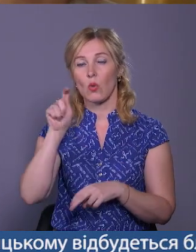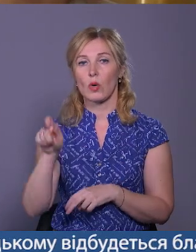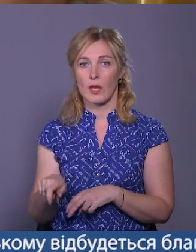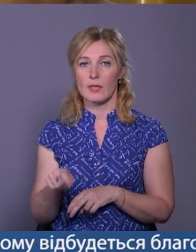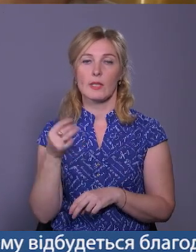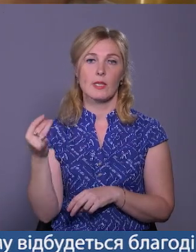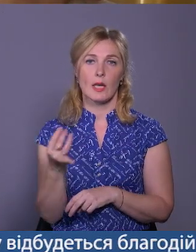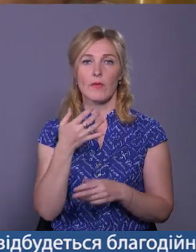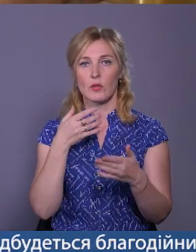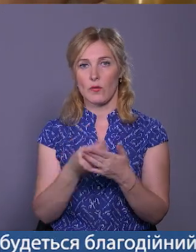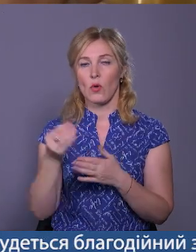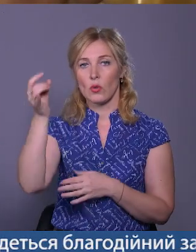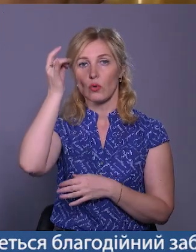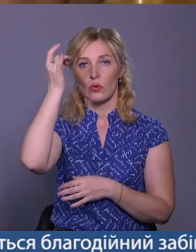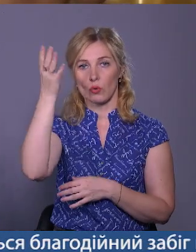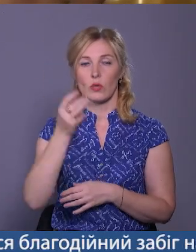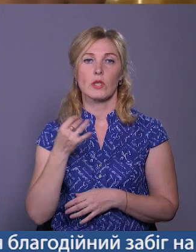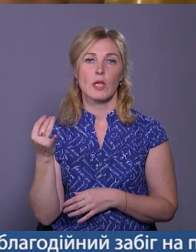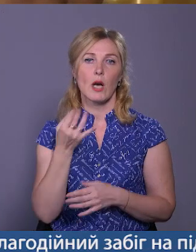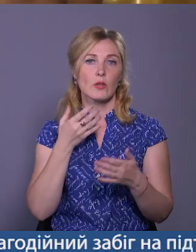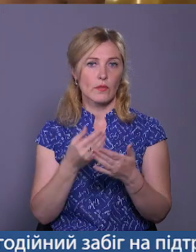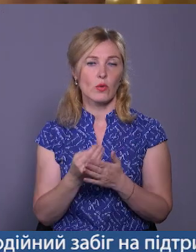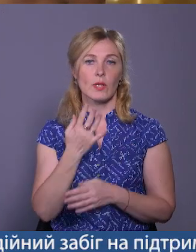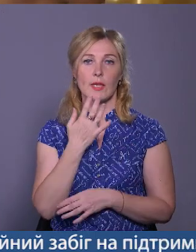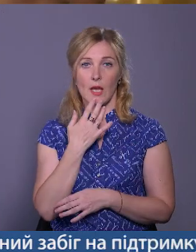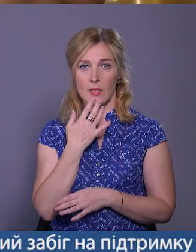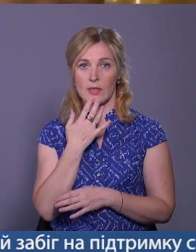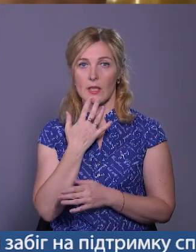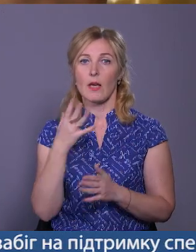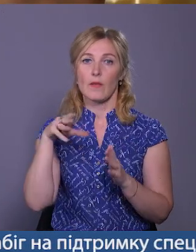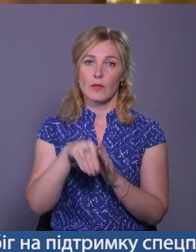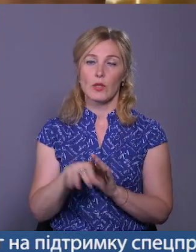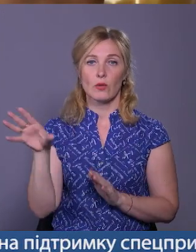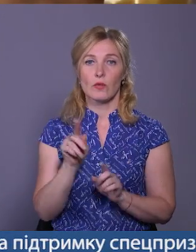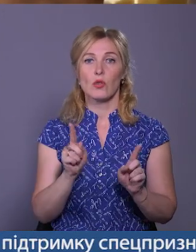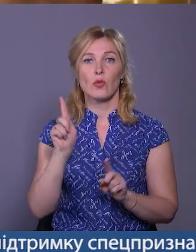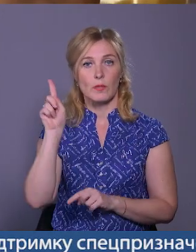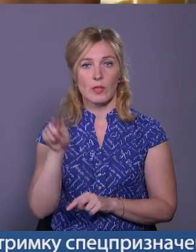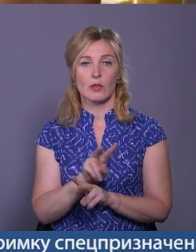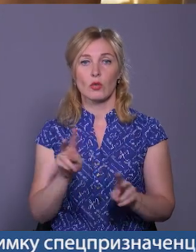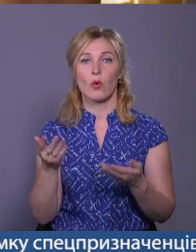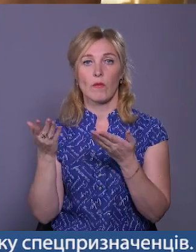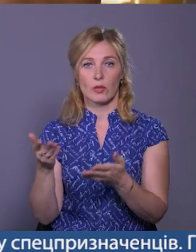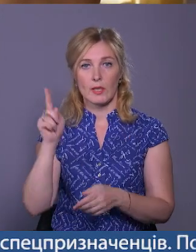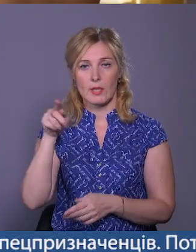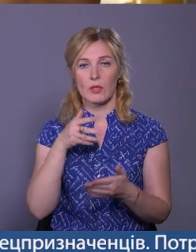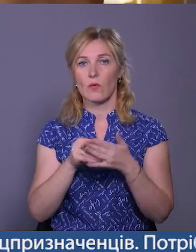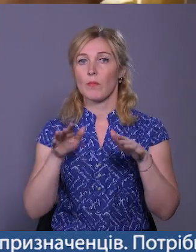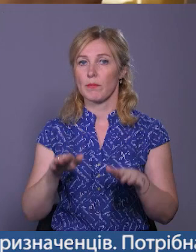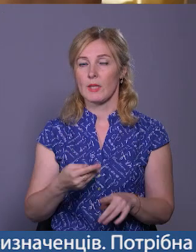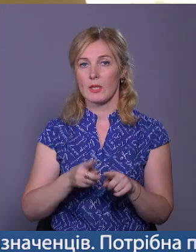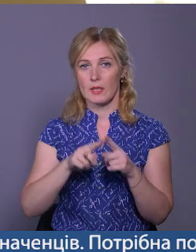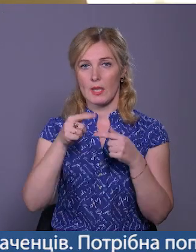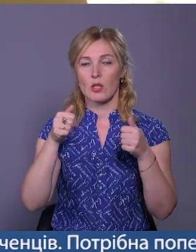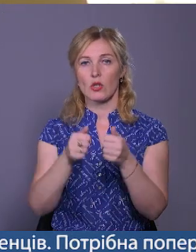цікавитися своєю культурою цікавитися своєю нацією втілювати все для того щоб знати хто вони і знати своє місце на